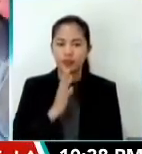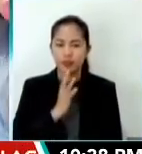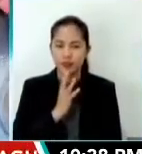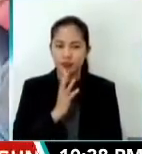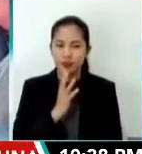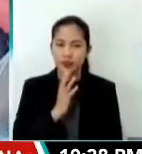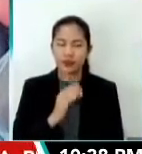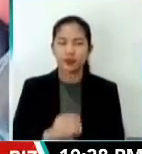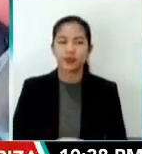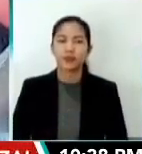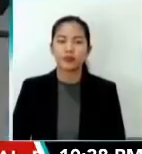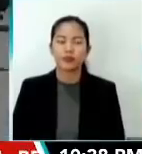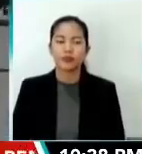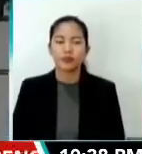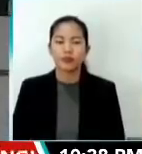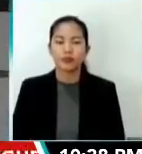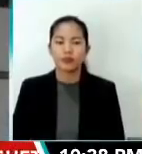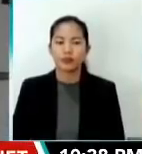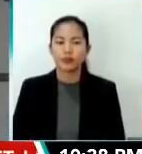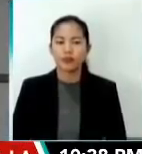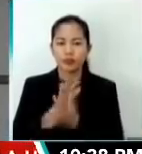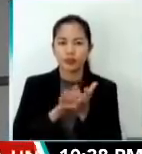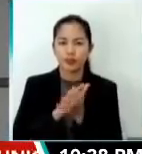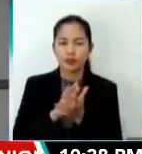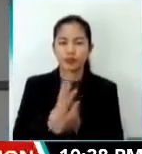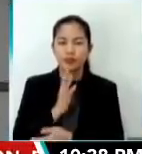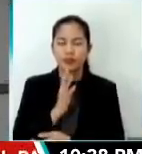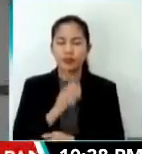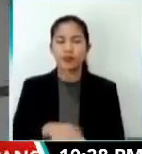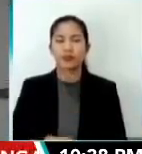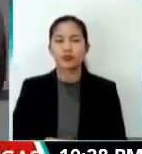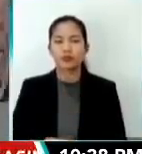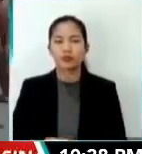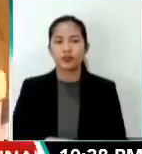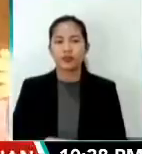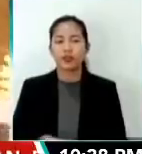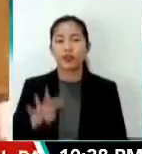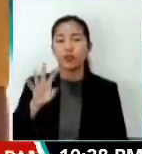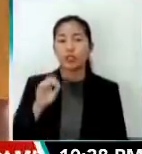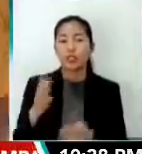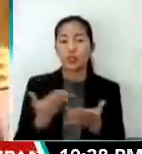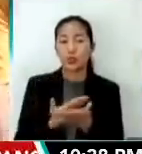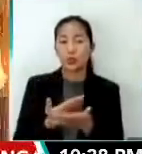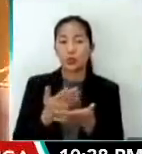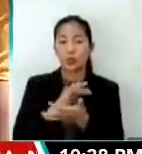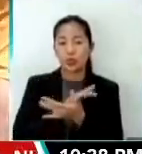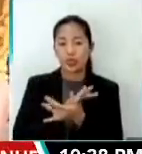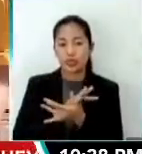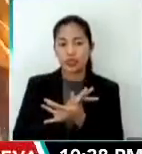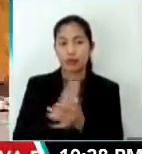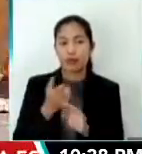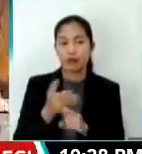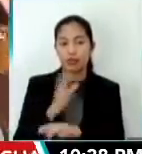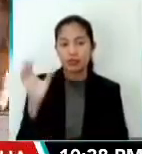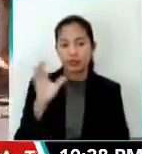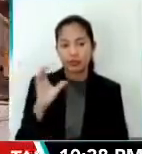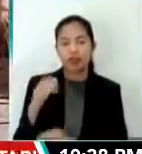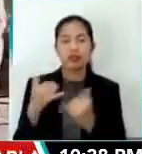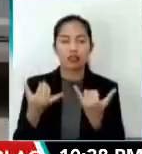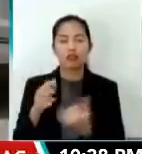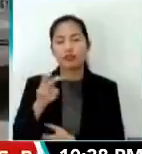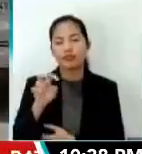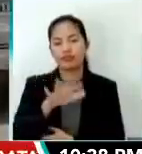70% capacity lang ha. Mula sa 14 new cases bago magpasko, 255 ang bagong kaso ngayong araw sa